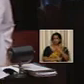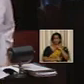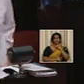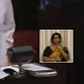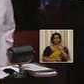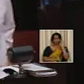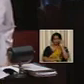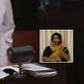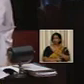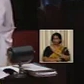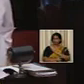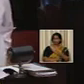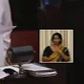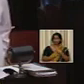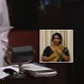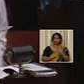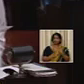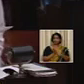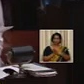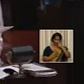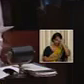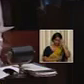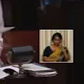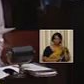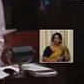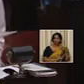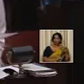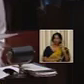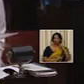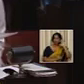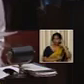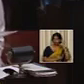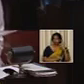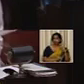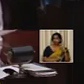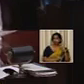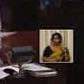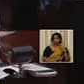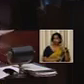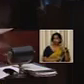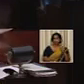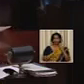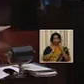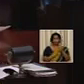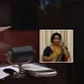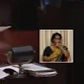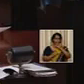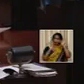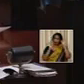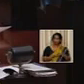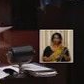කැමති අපේ ගරු සීමලපිටිය මැතිතුමාගෙන් විශේෂයෙන්ම දූෂණයකින් වංචාවකින්